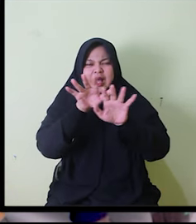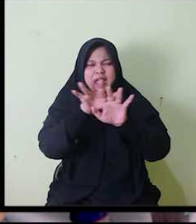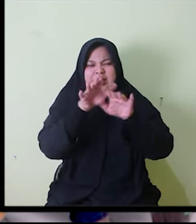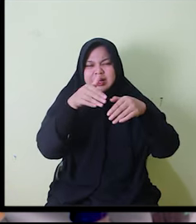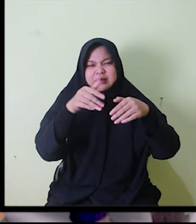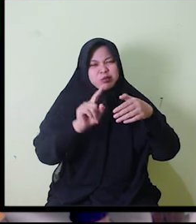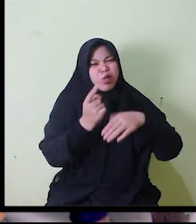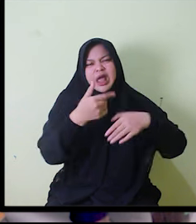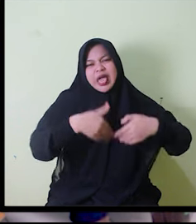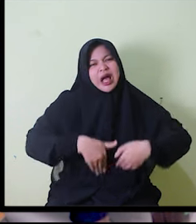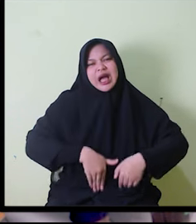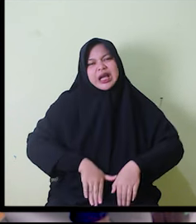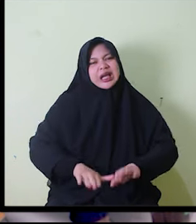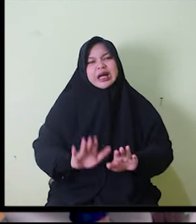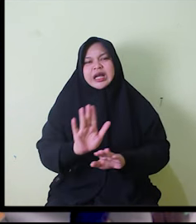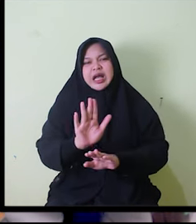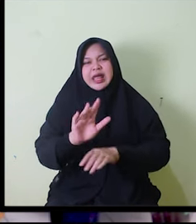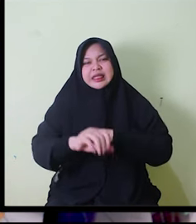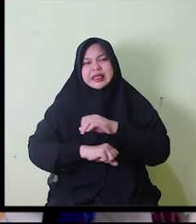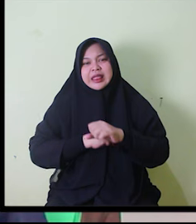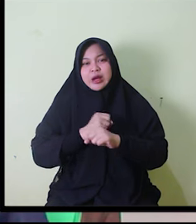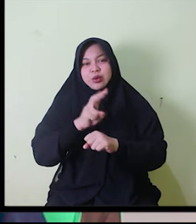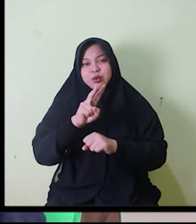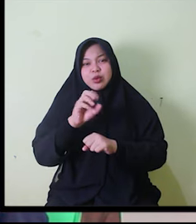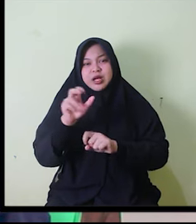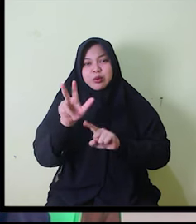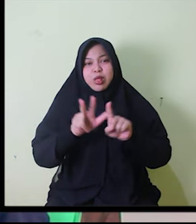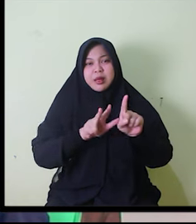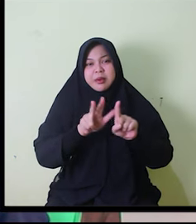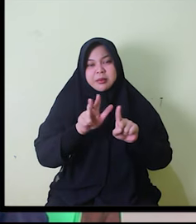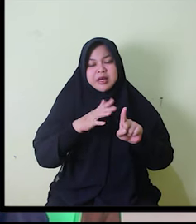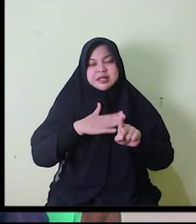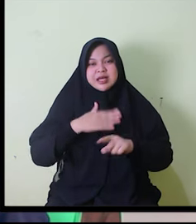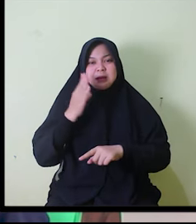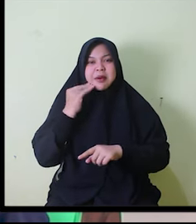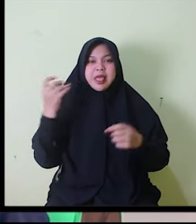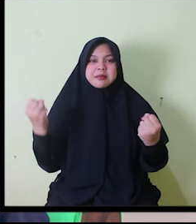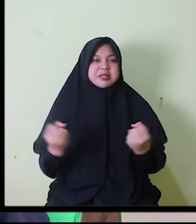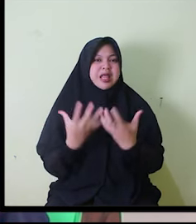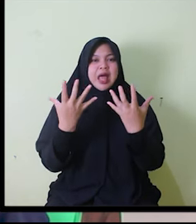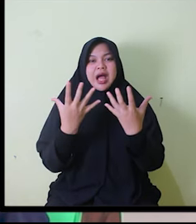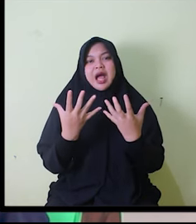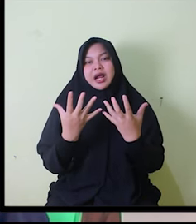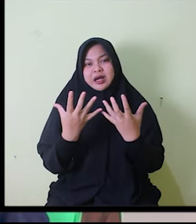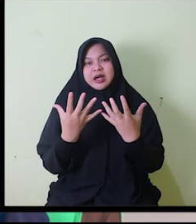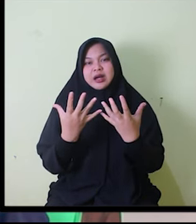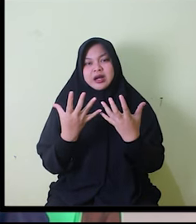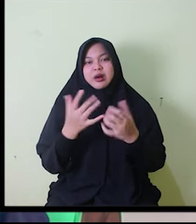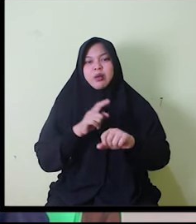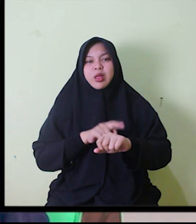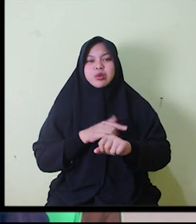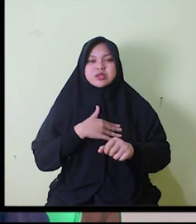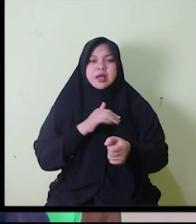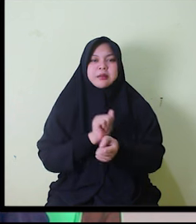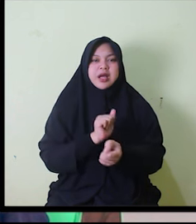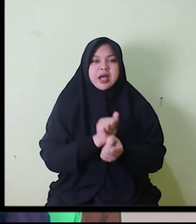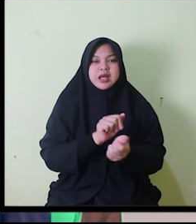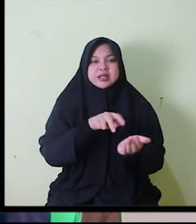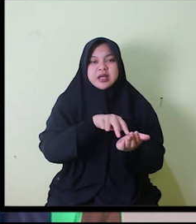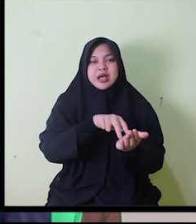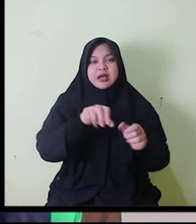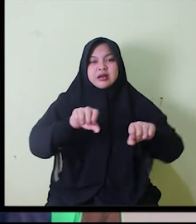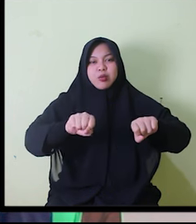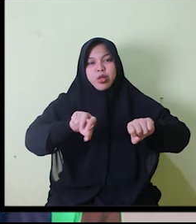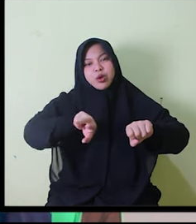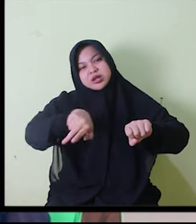jadi pada tahun 2018 Kemarin saya mengalami sebuah kecelakaan pada saat saya bekerja Saya jatuh dari motor